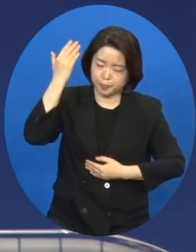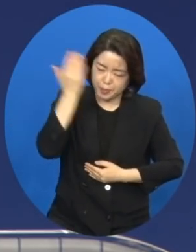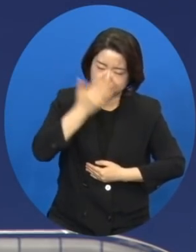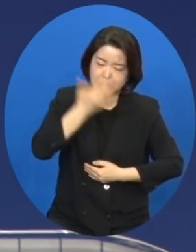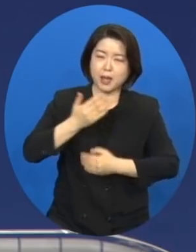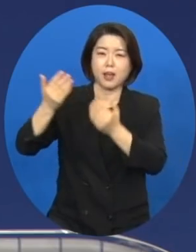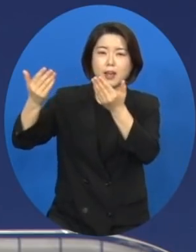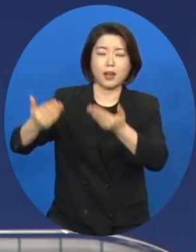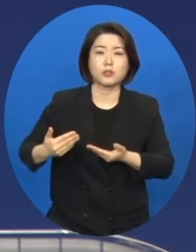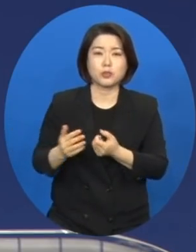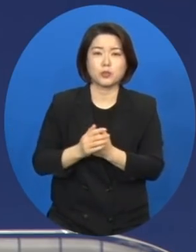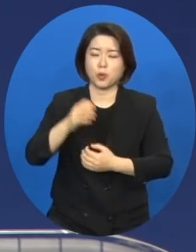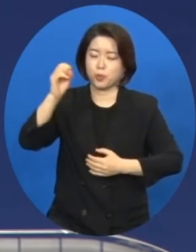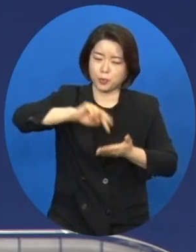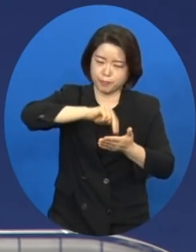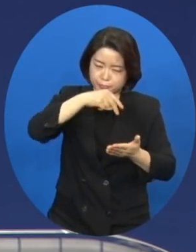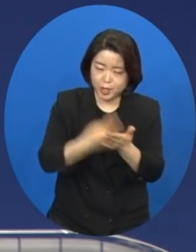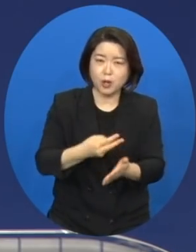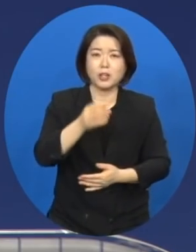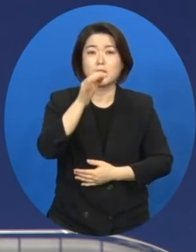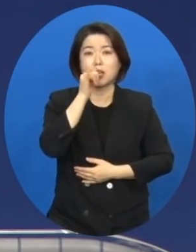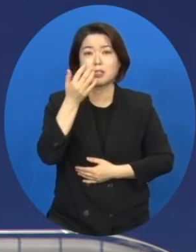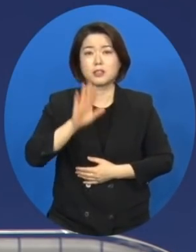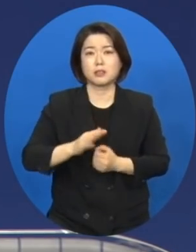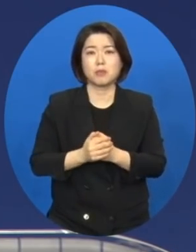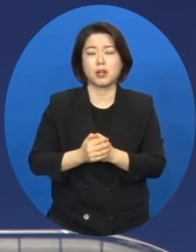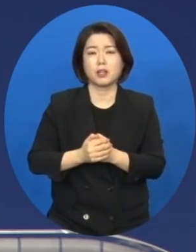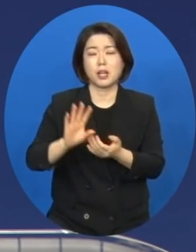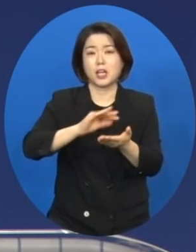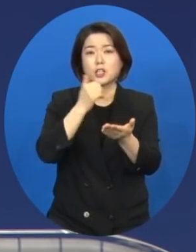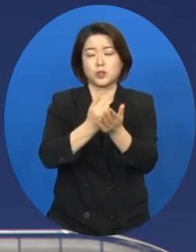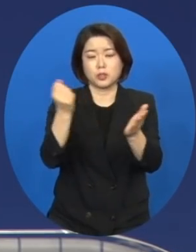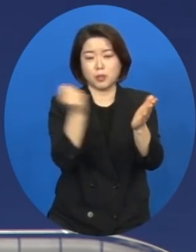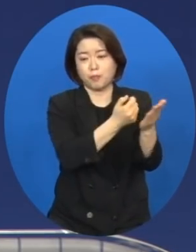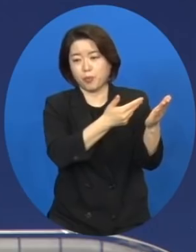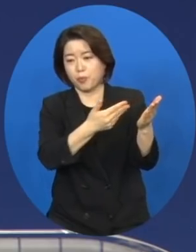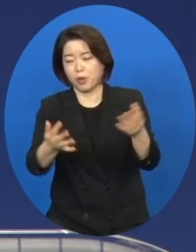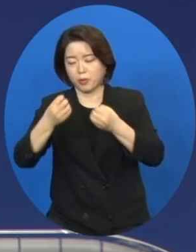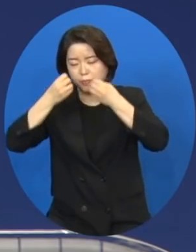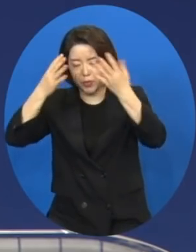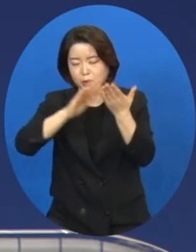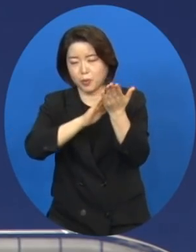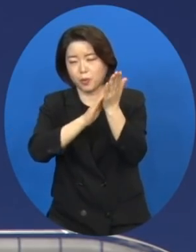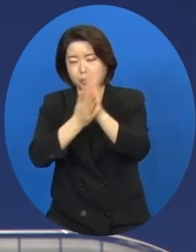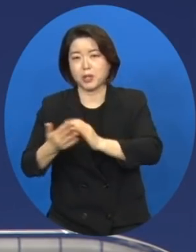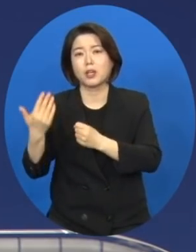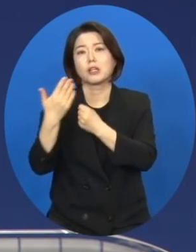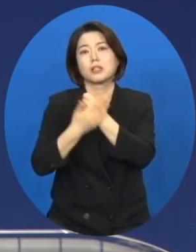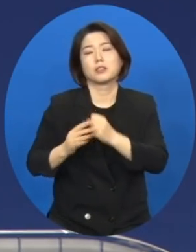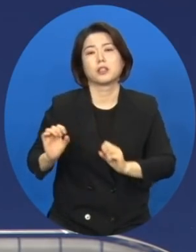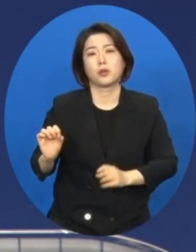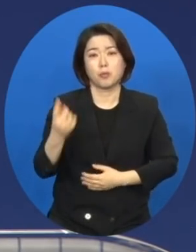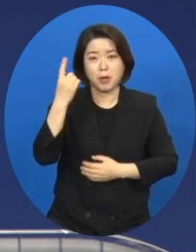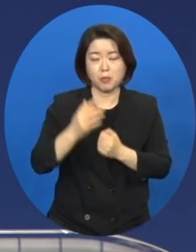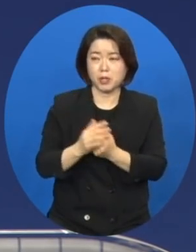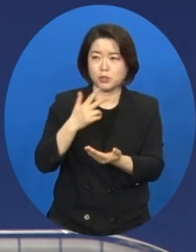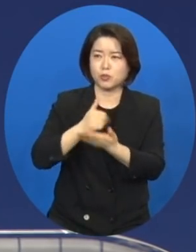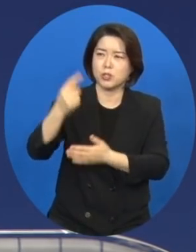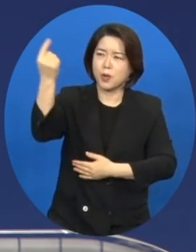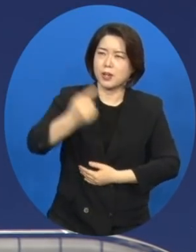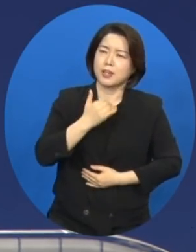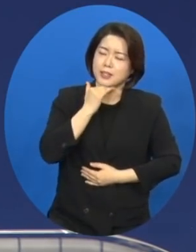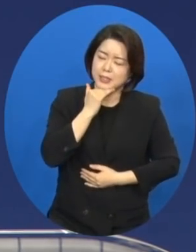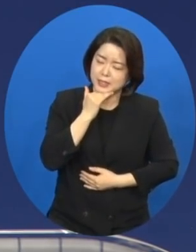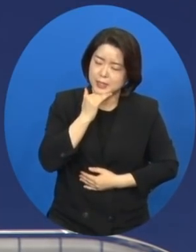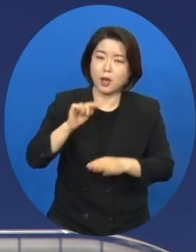하시고 또 넘어지지만 또 그러나 그리스도의 보혈로 새롭게 되어지는 그 은혜로 말미암아 주님이 오시기를 기다리는 그